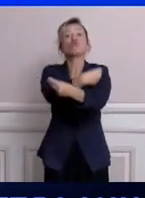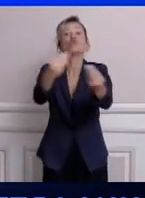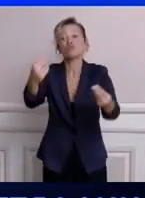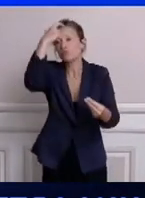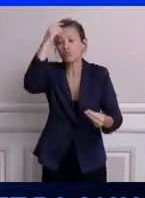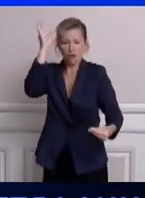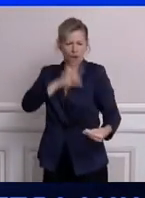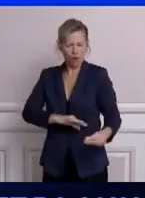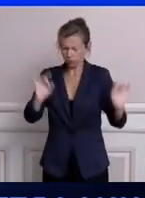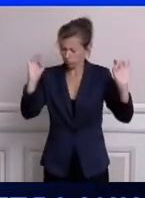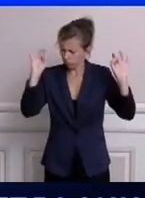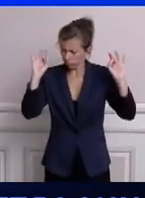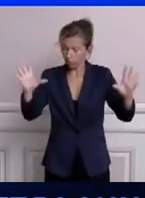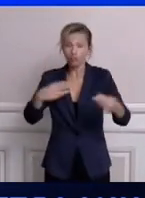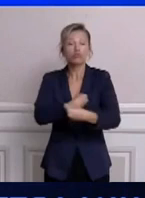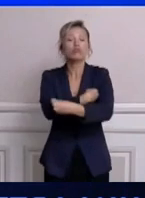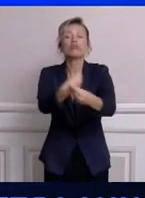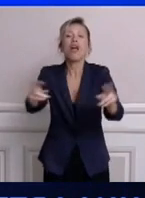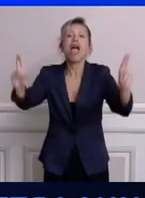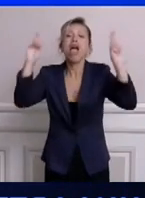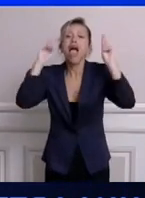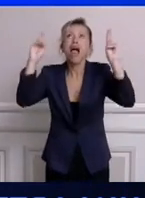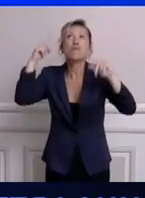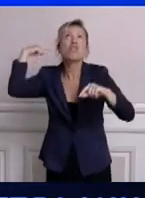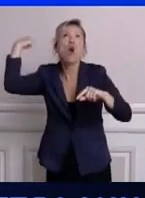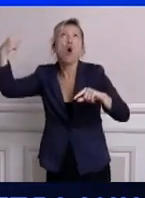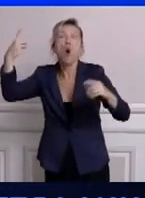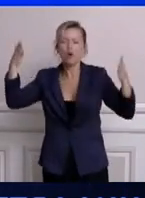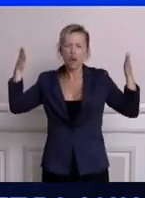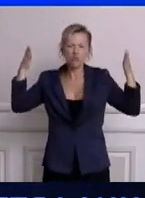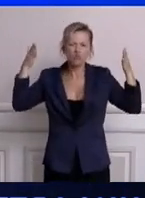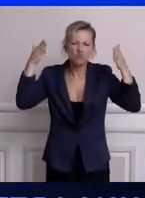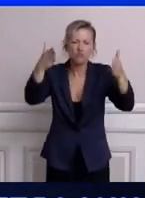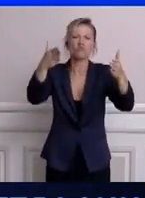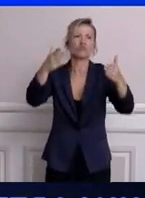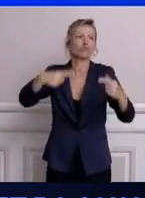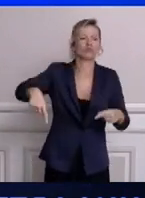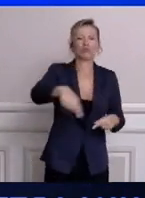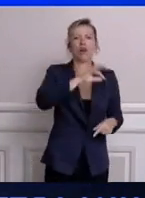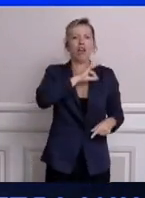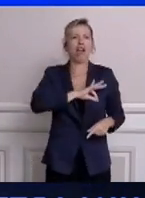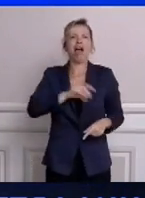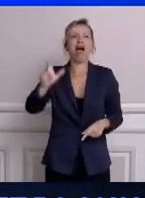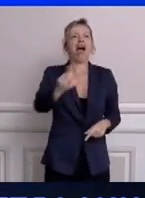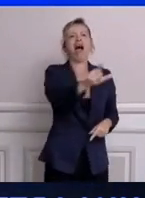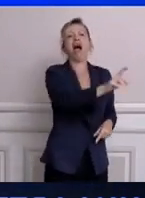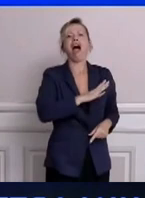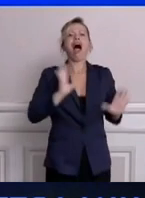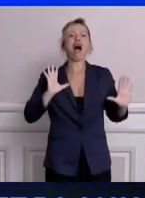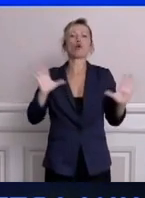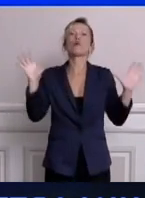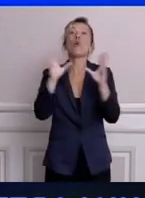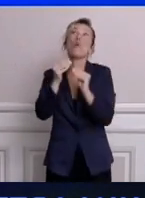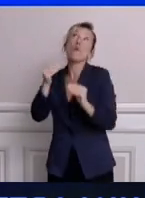δυναμική, όραμα, ελπίδα, σκληρή δουλειά, αφοσίωση, αισιοδοξία και προοπτική για το αύριο του τόπου μας.